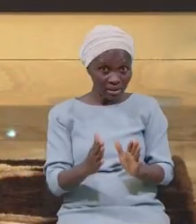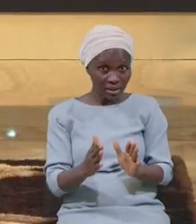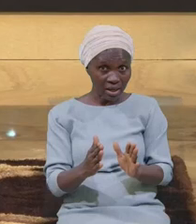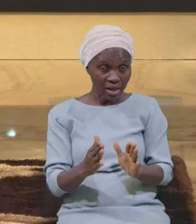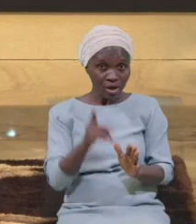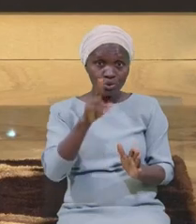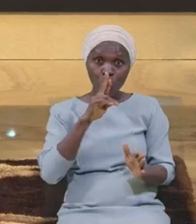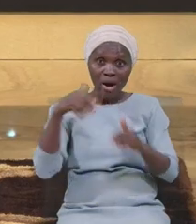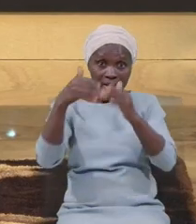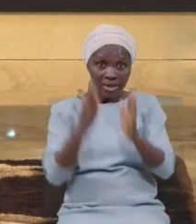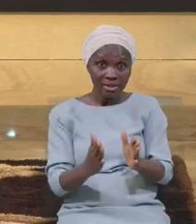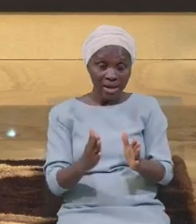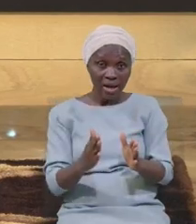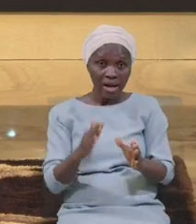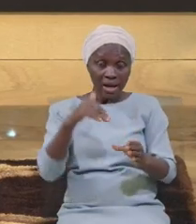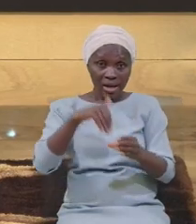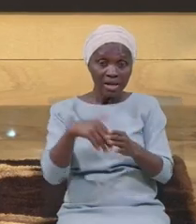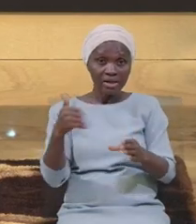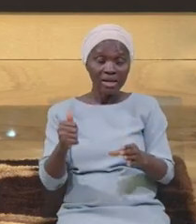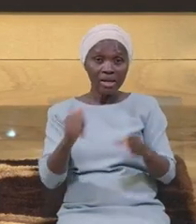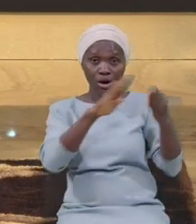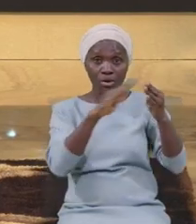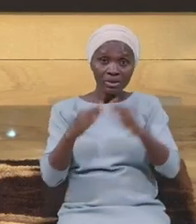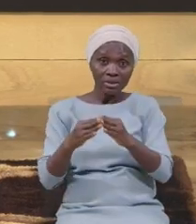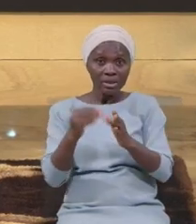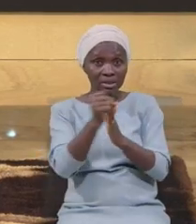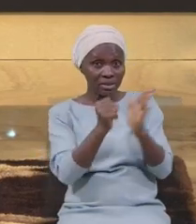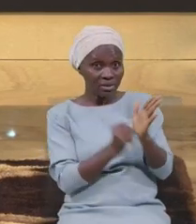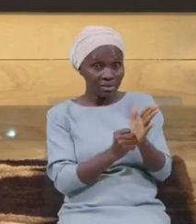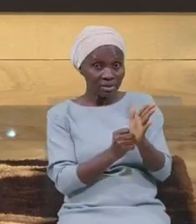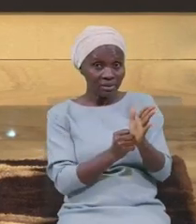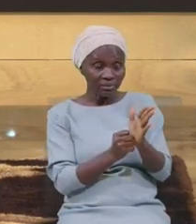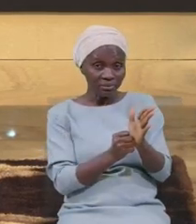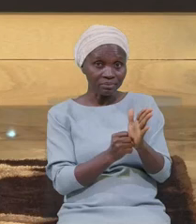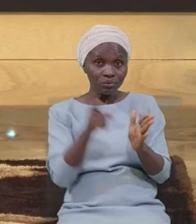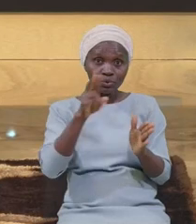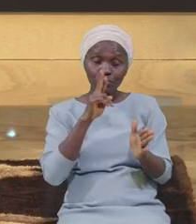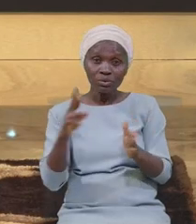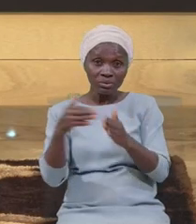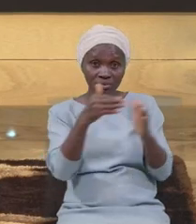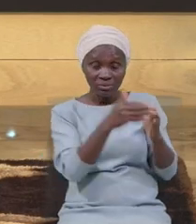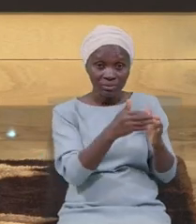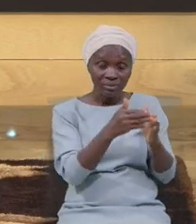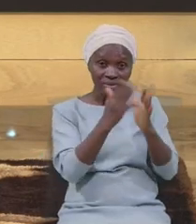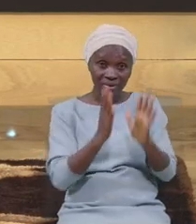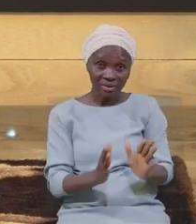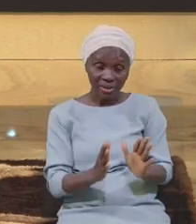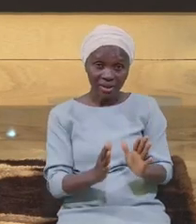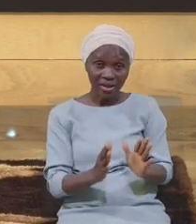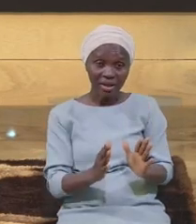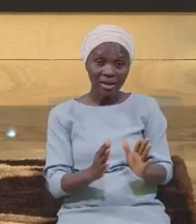sur une communauté. Le dirigeant, un capitaine, un roi, un directeur, un